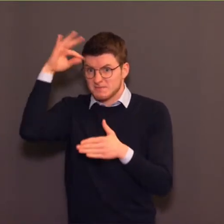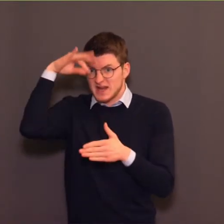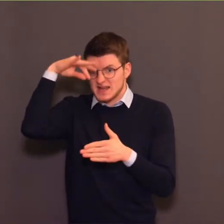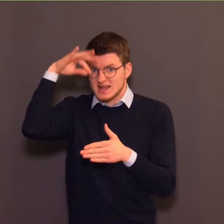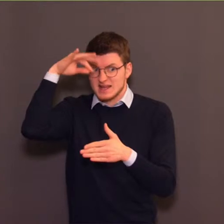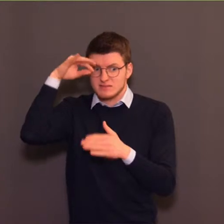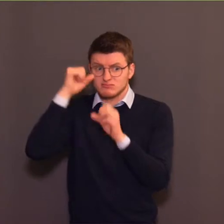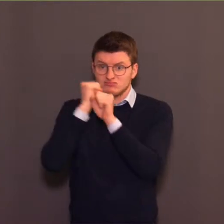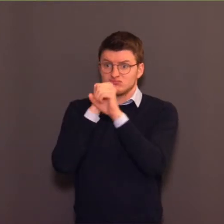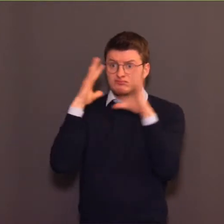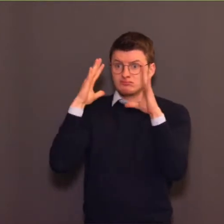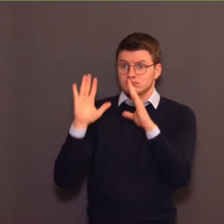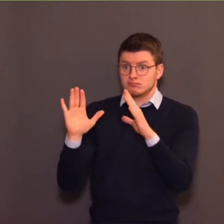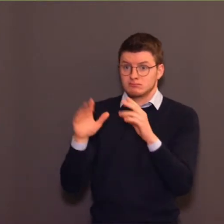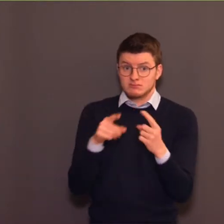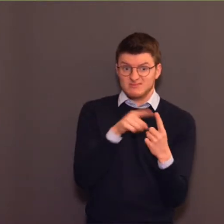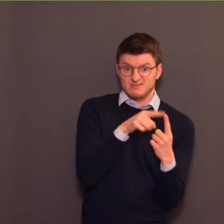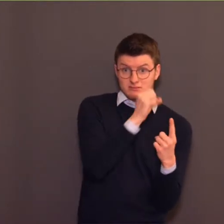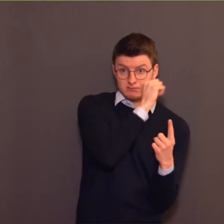En dan een tweede scenario.